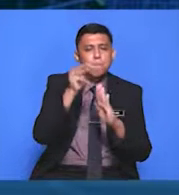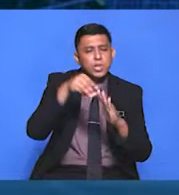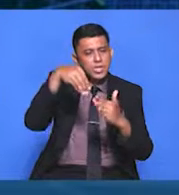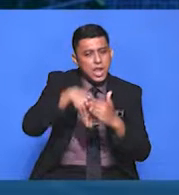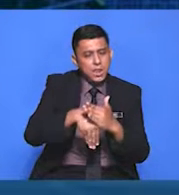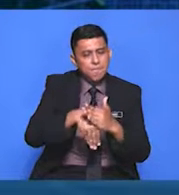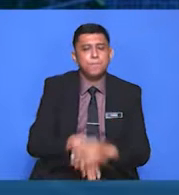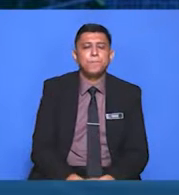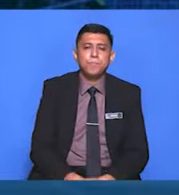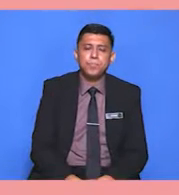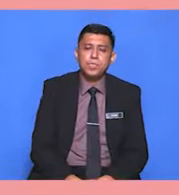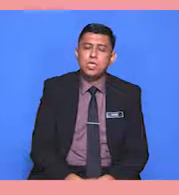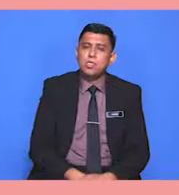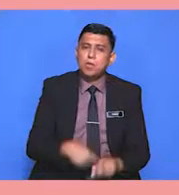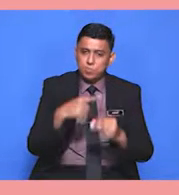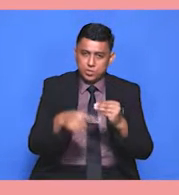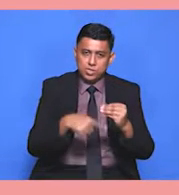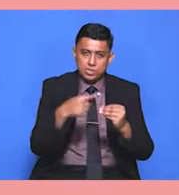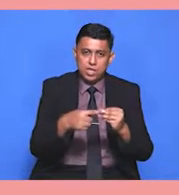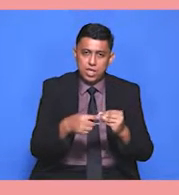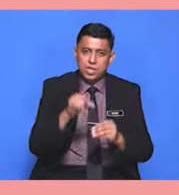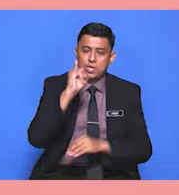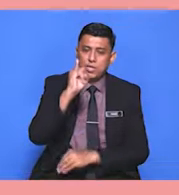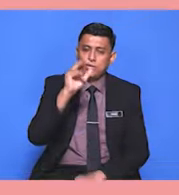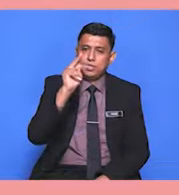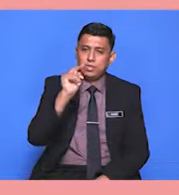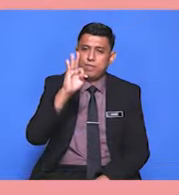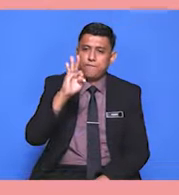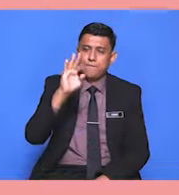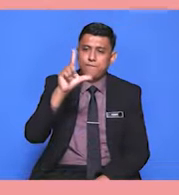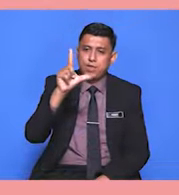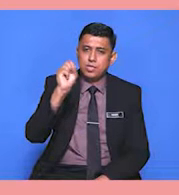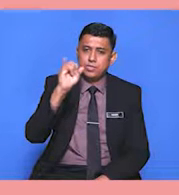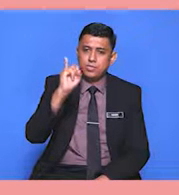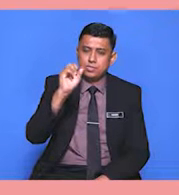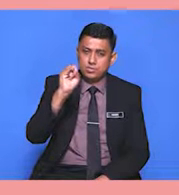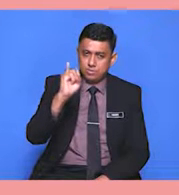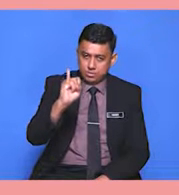mendalam mengenai inflasi tarikan permintaan.